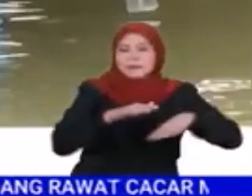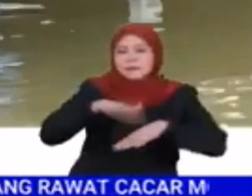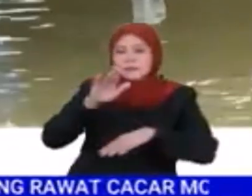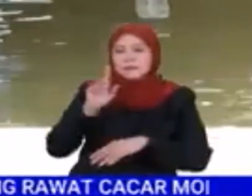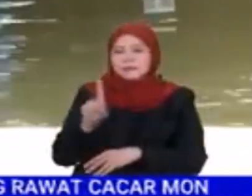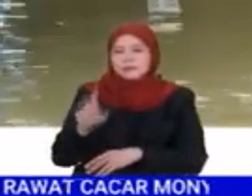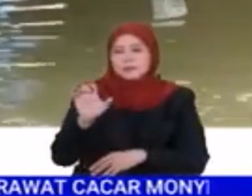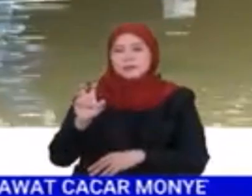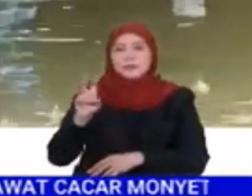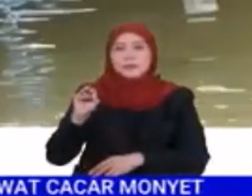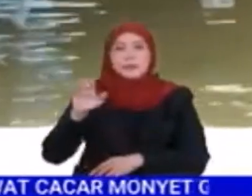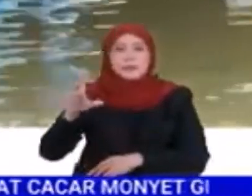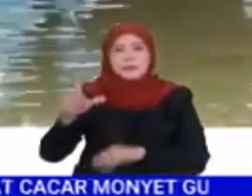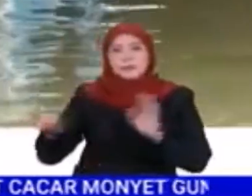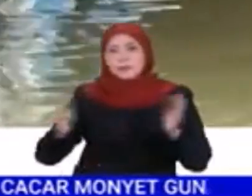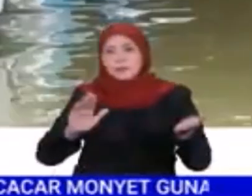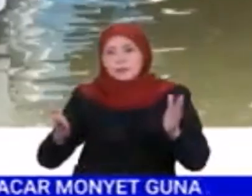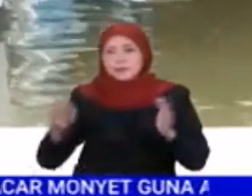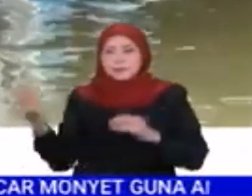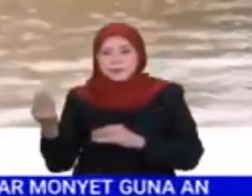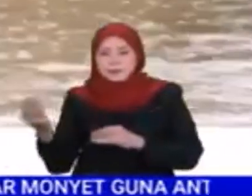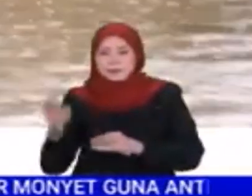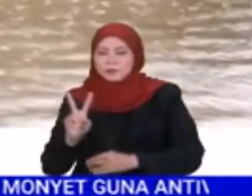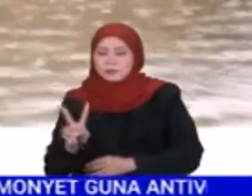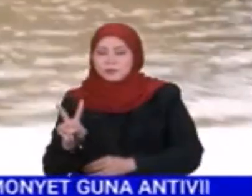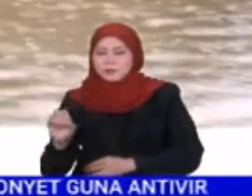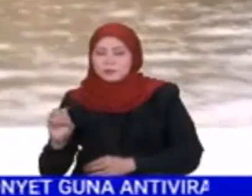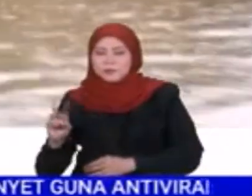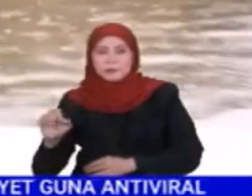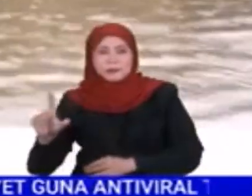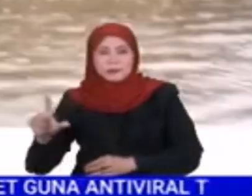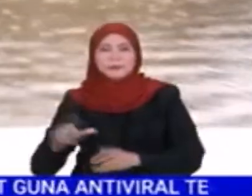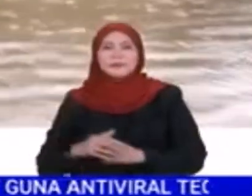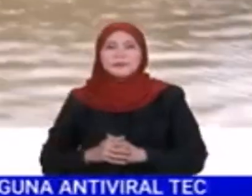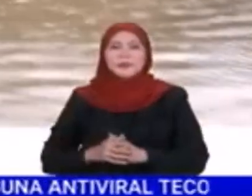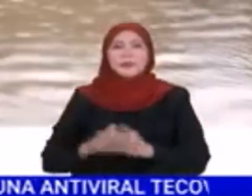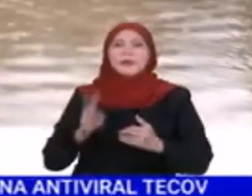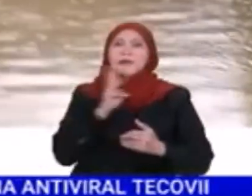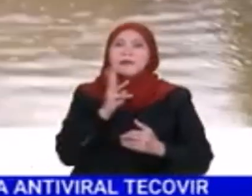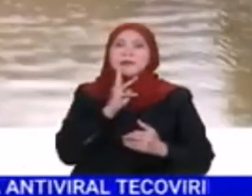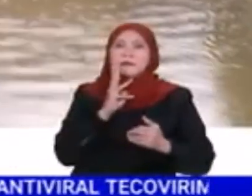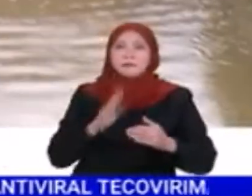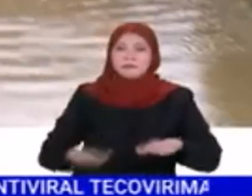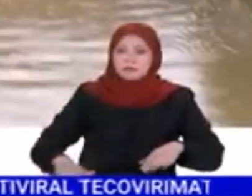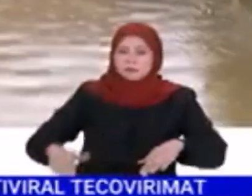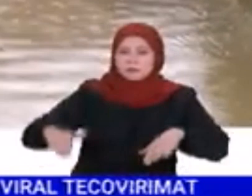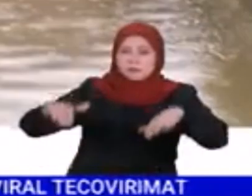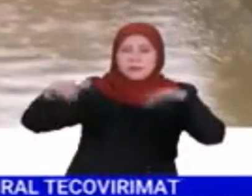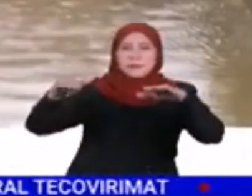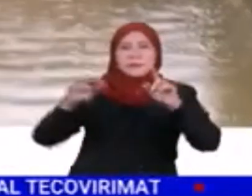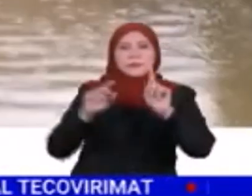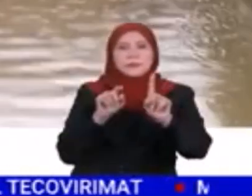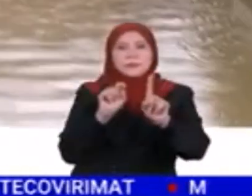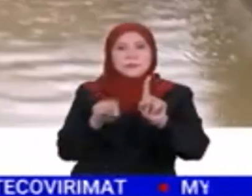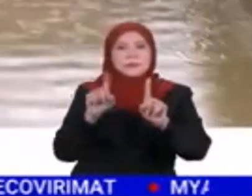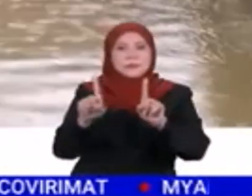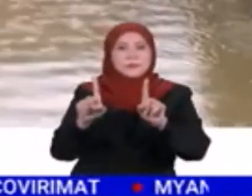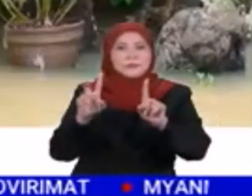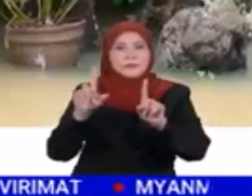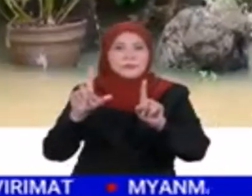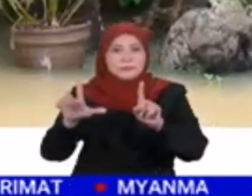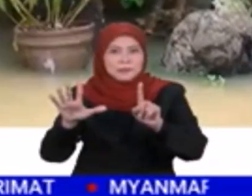100 mm berbanding paras biasa 20 mm. Paras air pasang juga tinggi iaitu sekitar